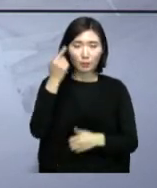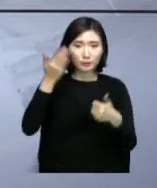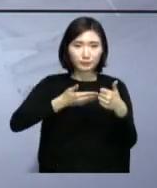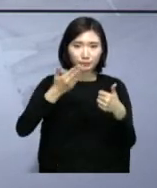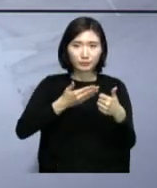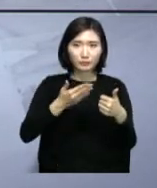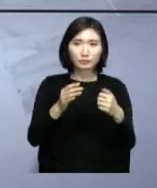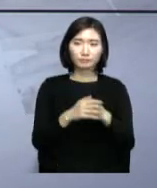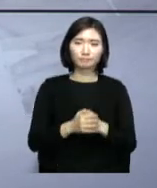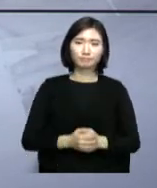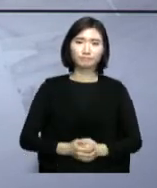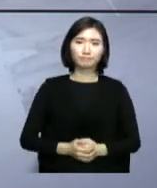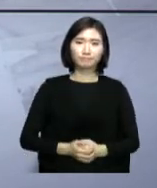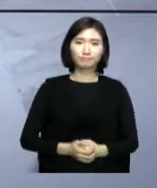지금까지 교육지 책이었습니다